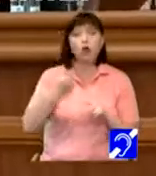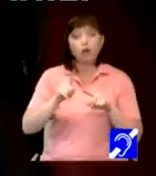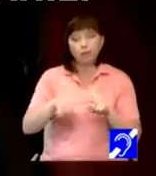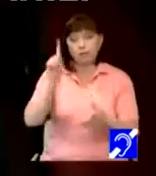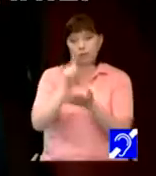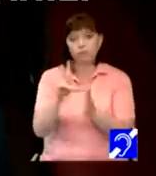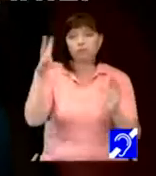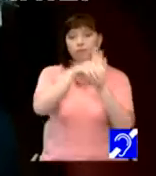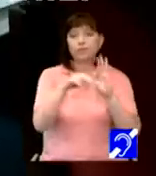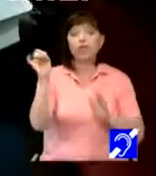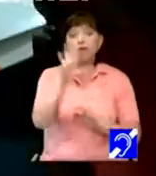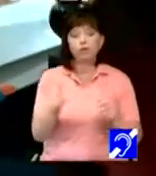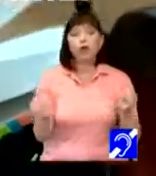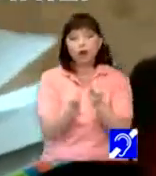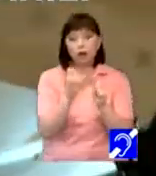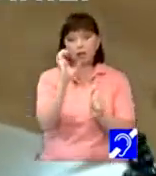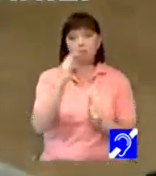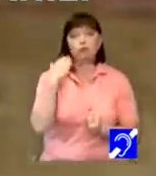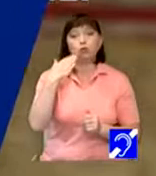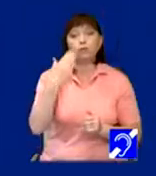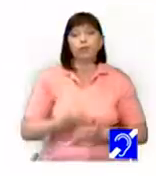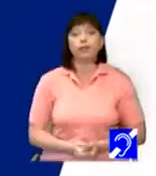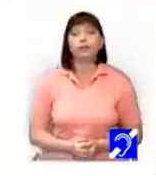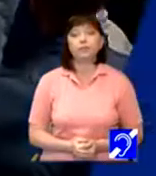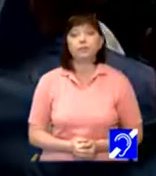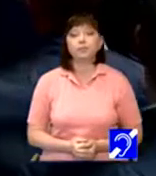în Uniunea Europeană alături de România.